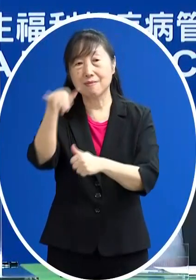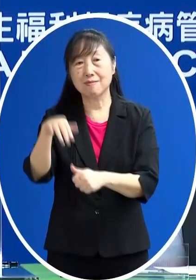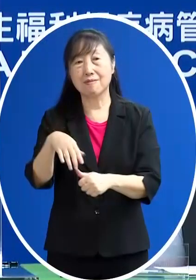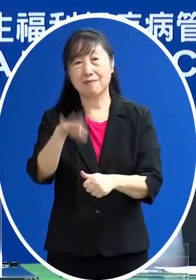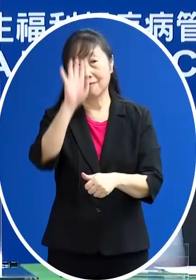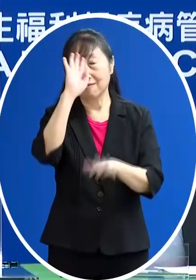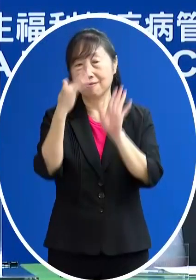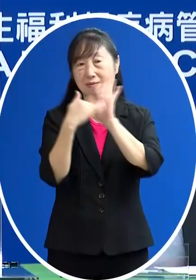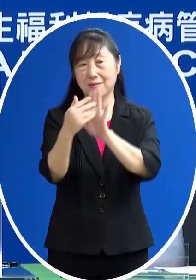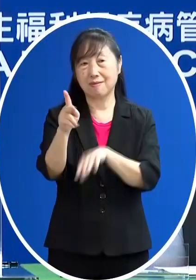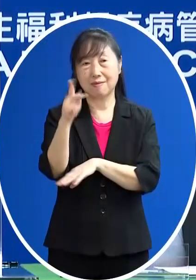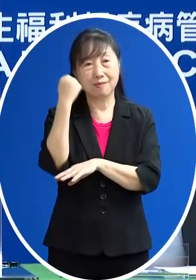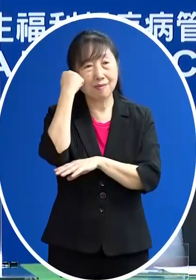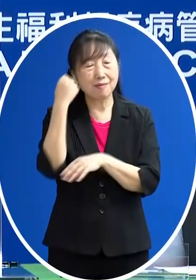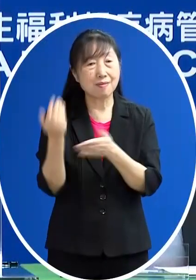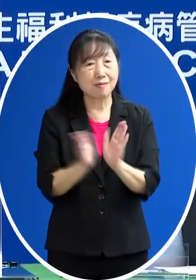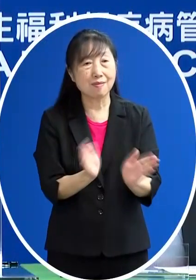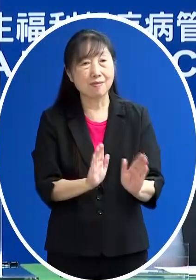备，